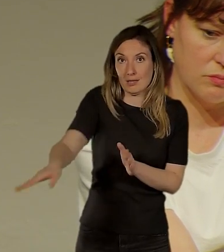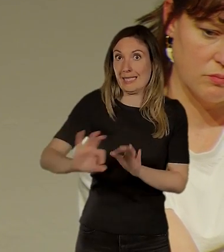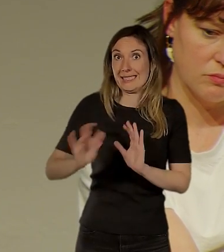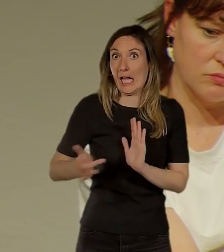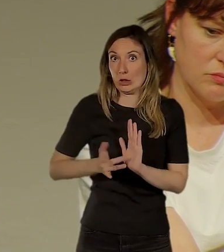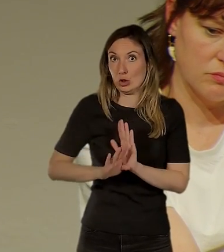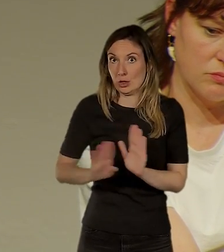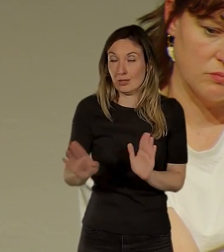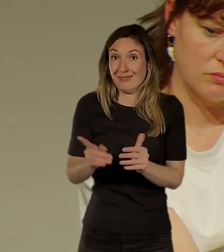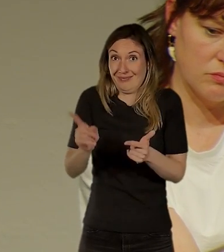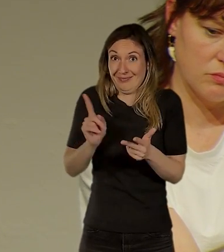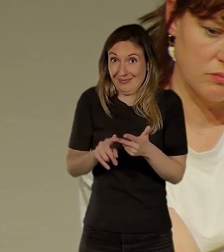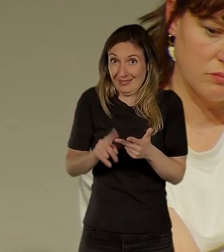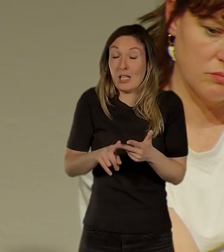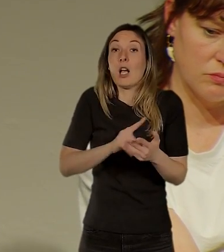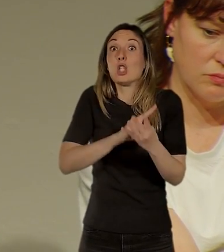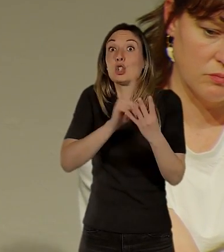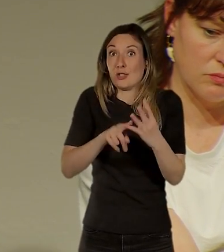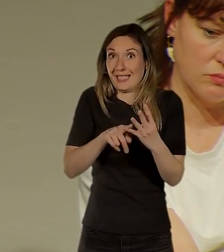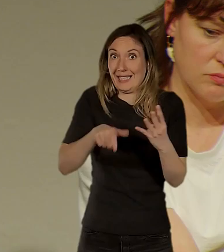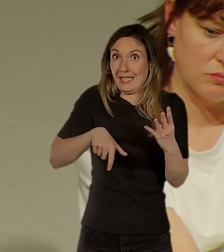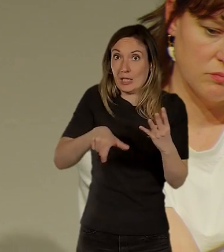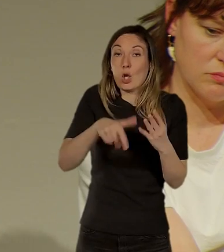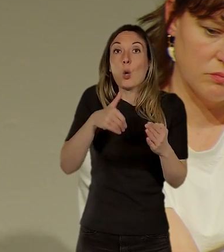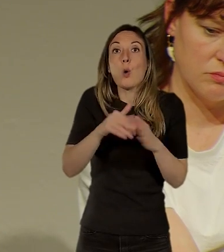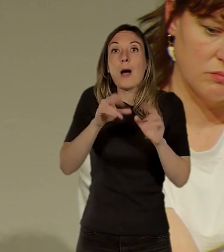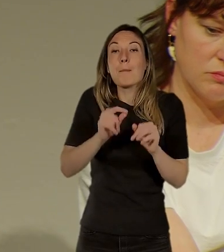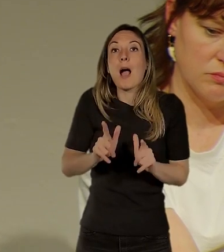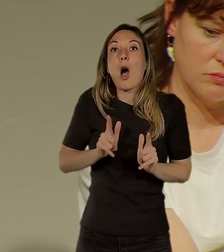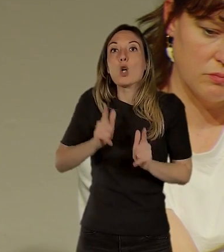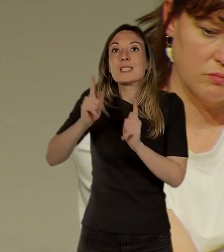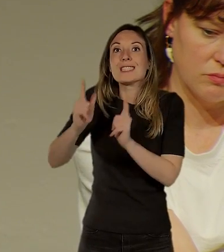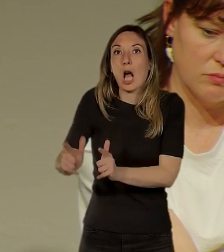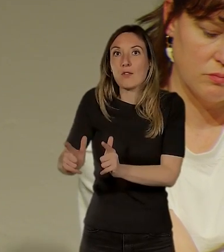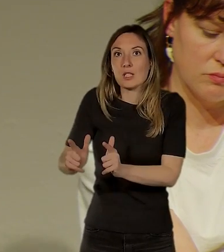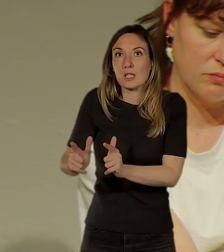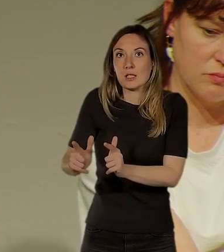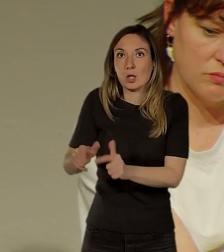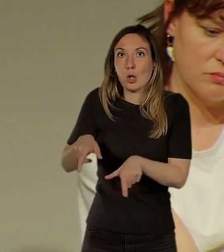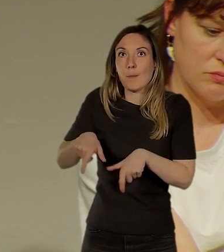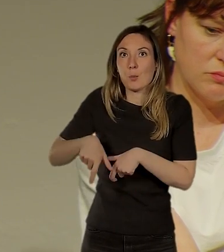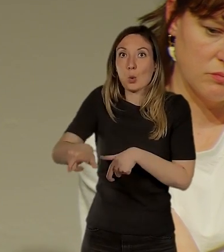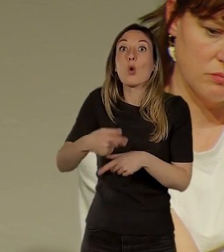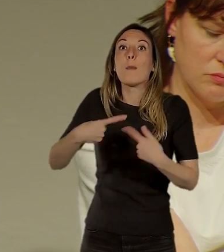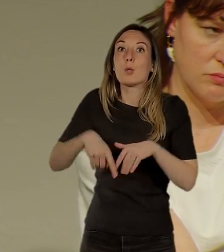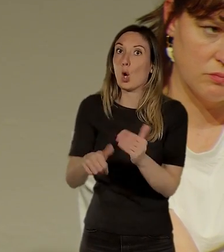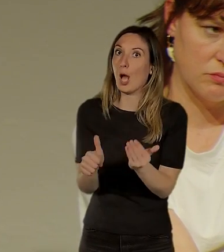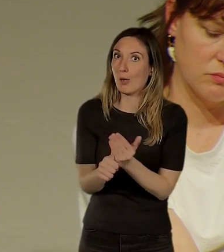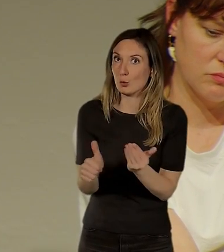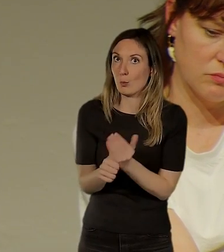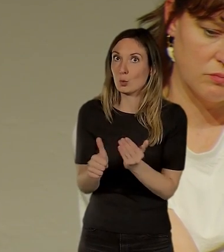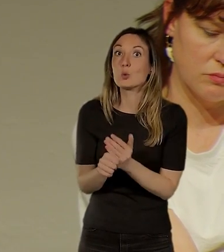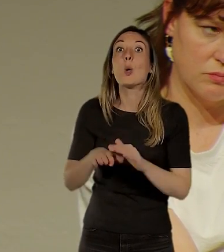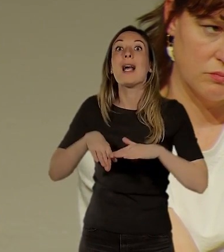druhá věc, co tam potom je jako v tom dalším pruhu, tak tam jsou ty odstavy na ty autobusy, eventuálně na ten Kiss and Ride, a